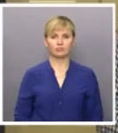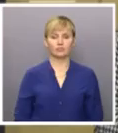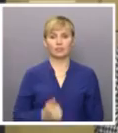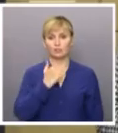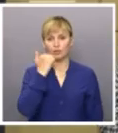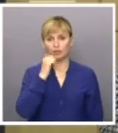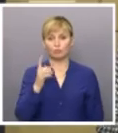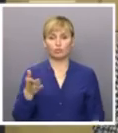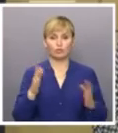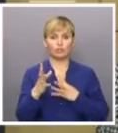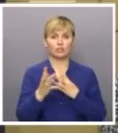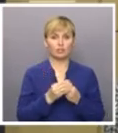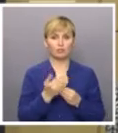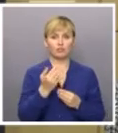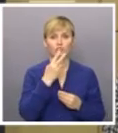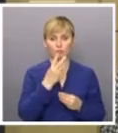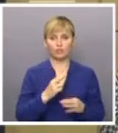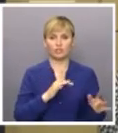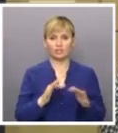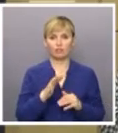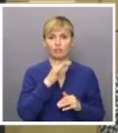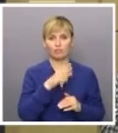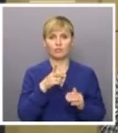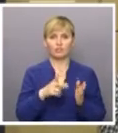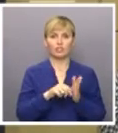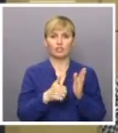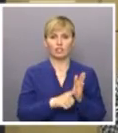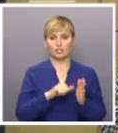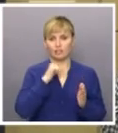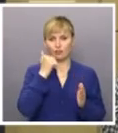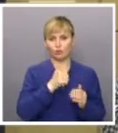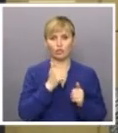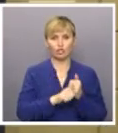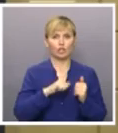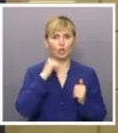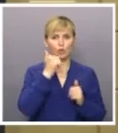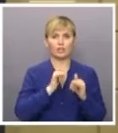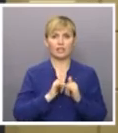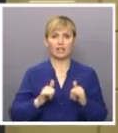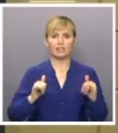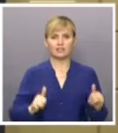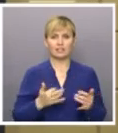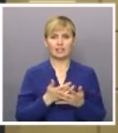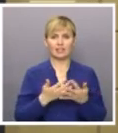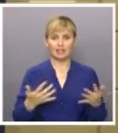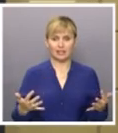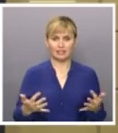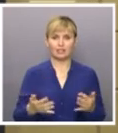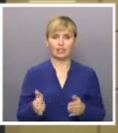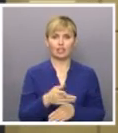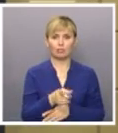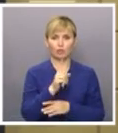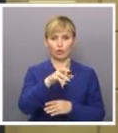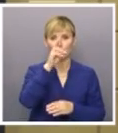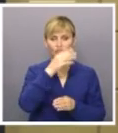Спасибо, что остаетесь с нами. Напомню, вы смотрите «Деловое время». С 2016 года ежегодно на развитие племенного поголовья в рыбоводстве из